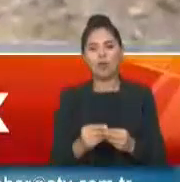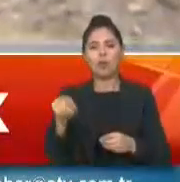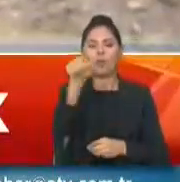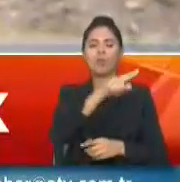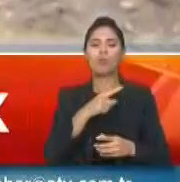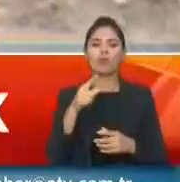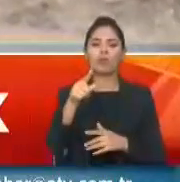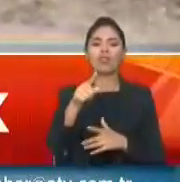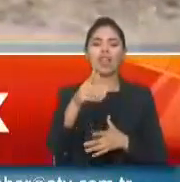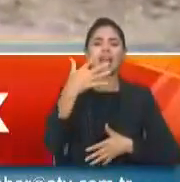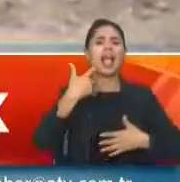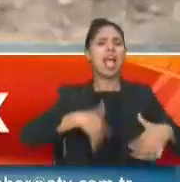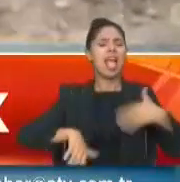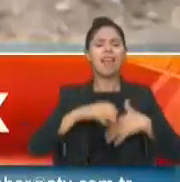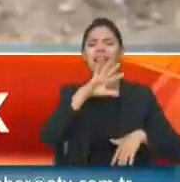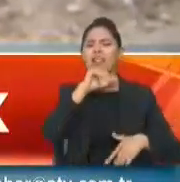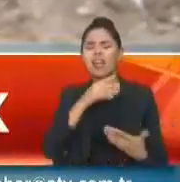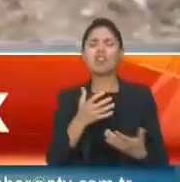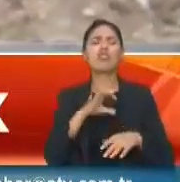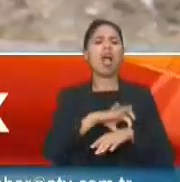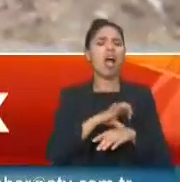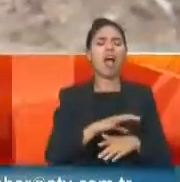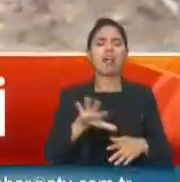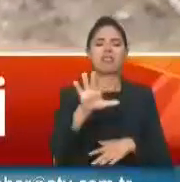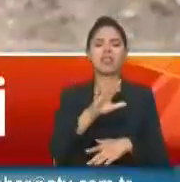bu gördüğünüz engelli, yaşlı, hasta ve